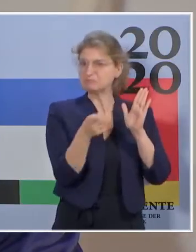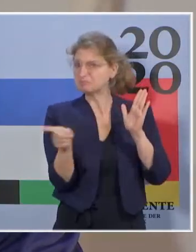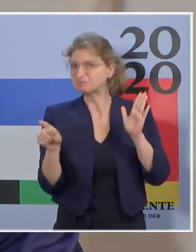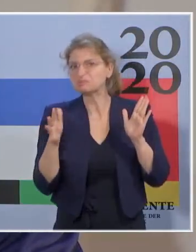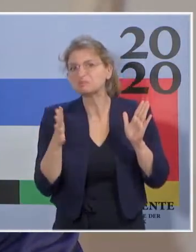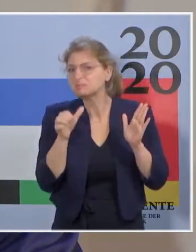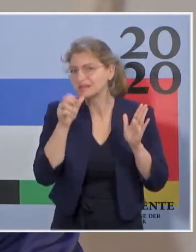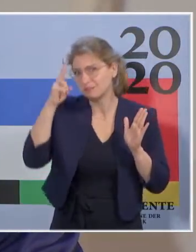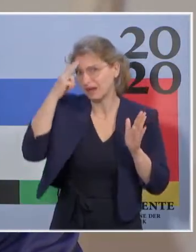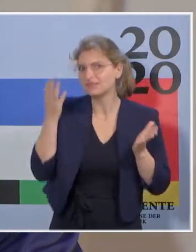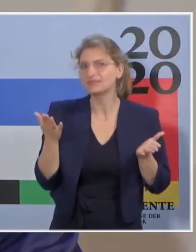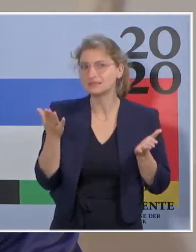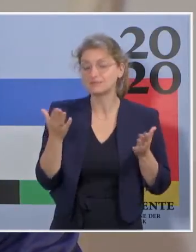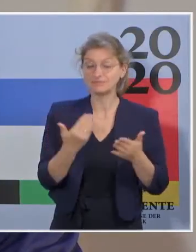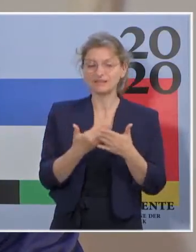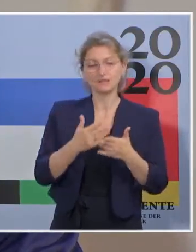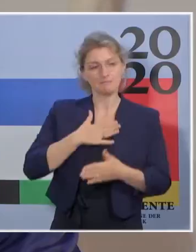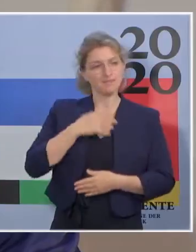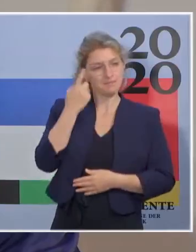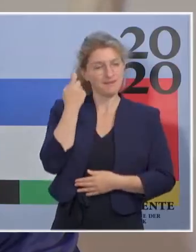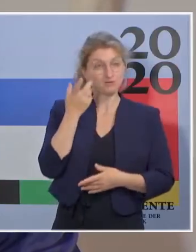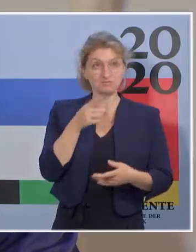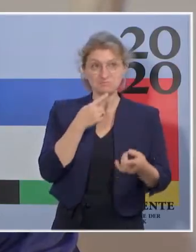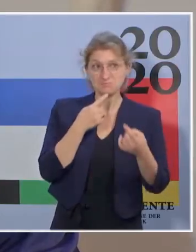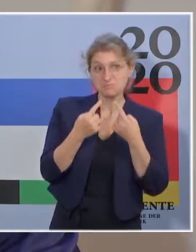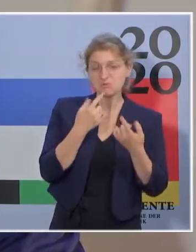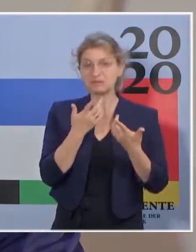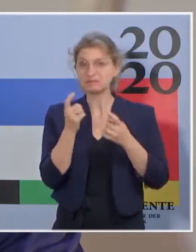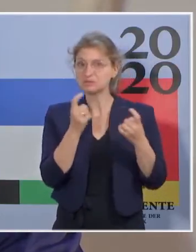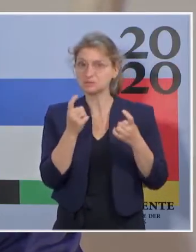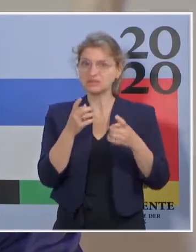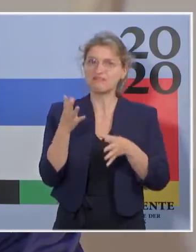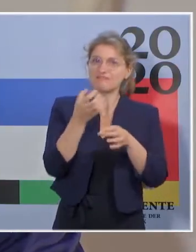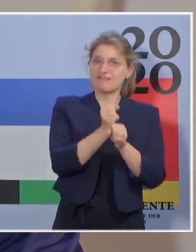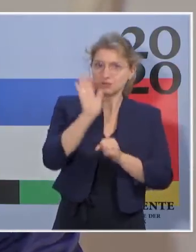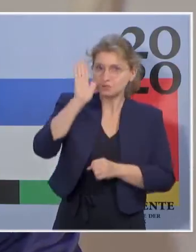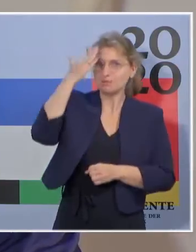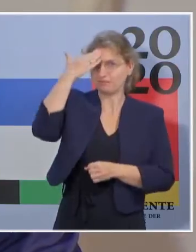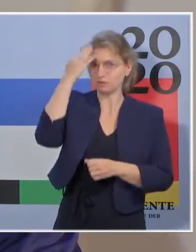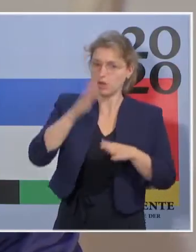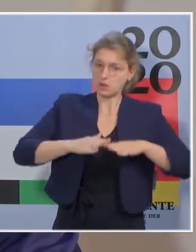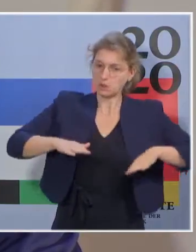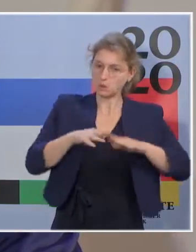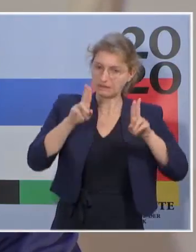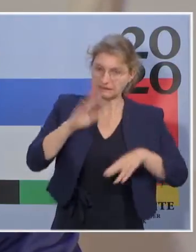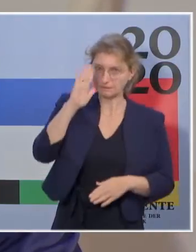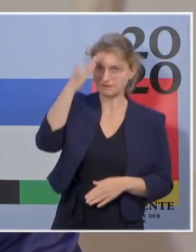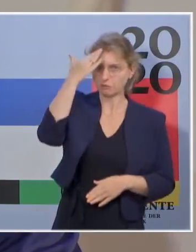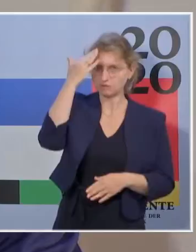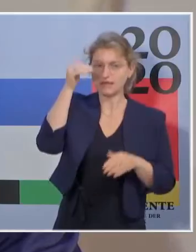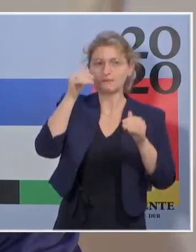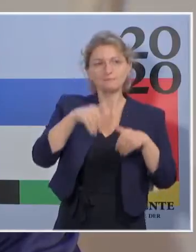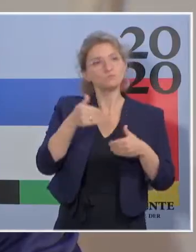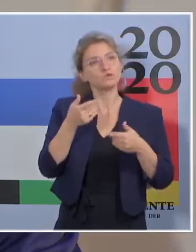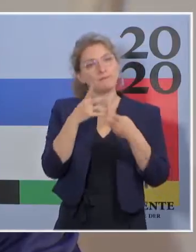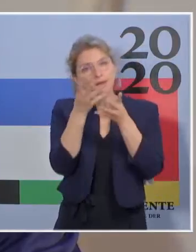über Verfassungsbewusstsein, über Grundrechtsbewusstsein spricht, das etwas breiter sehen als nur